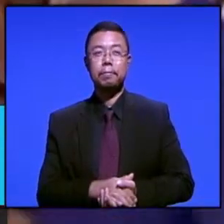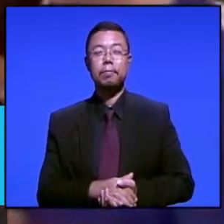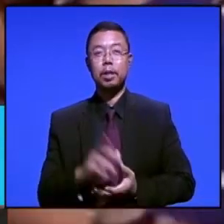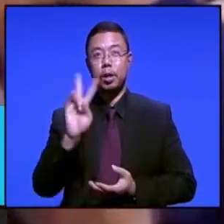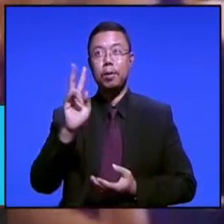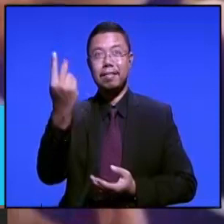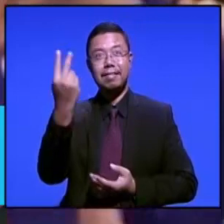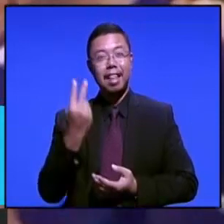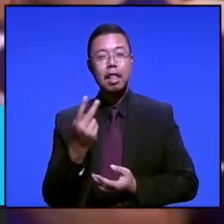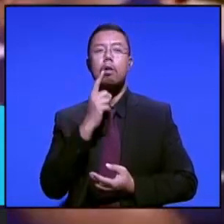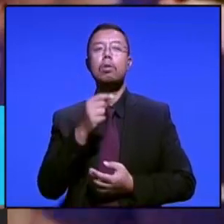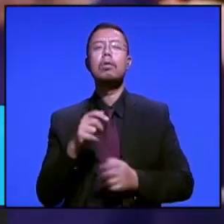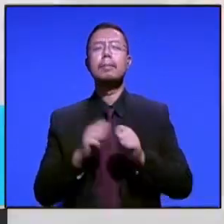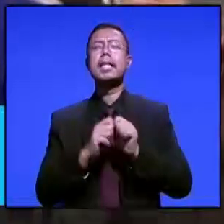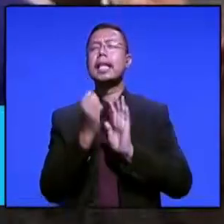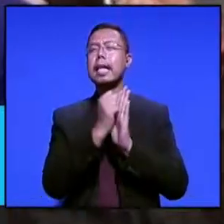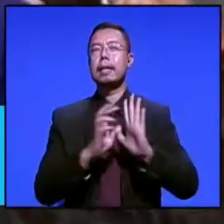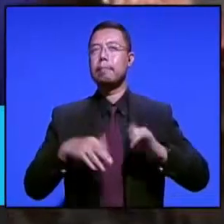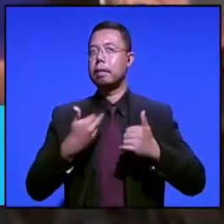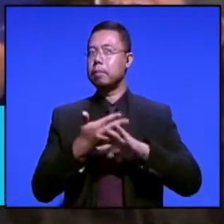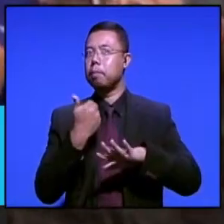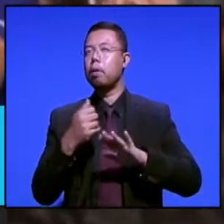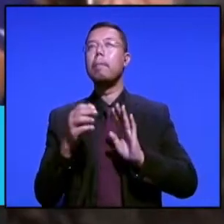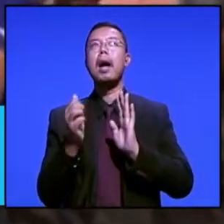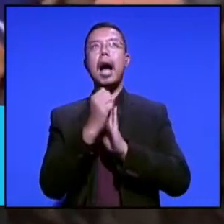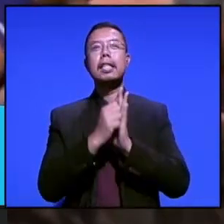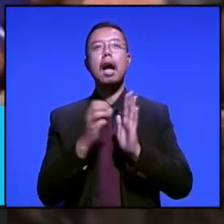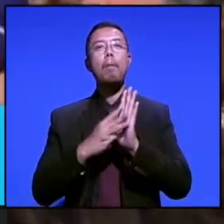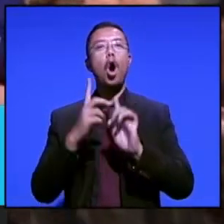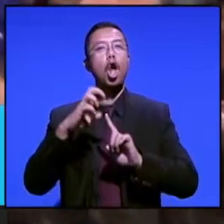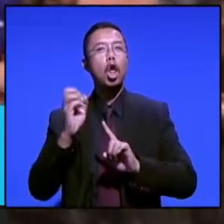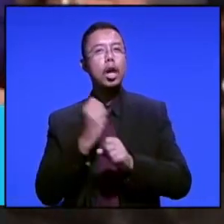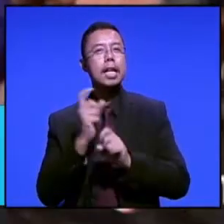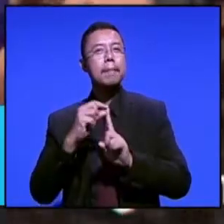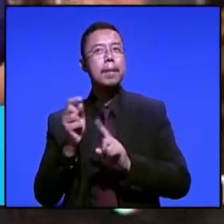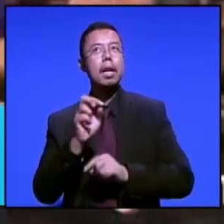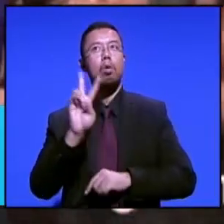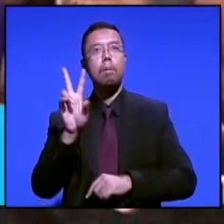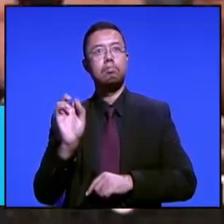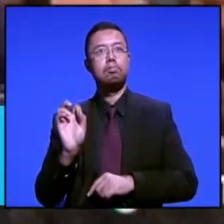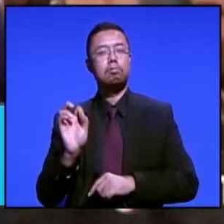Valentino Rossi di tanah air untuk meramaikan persiapan jelang digelarnya MotoGP musim 2020.